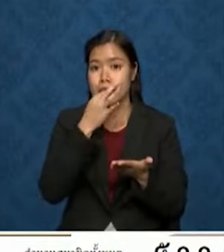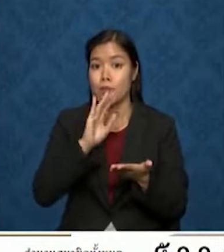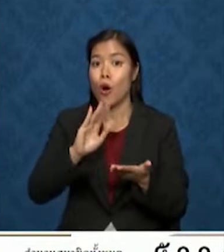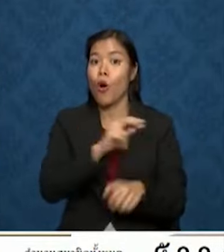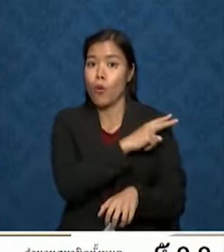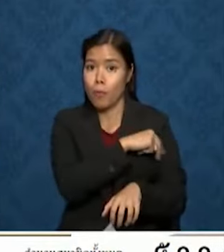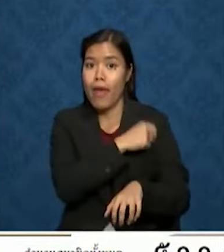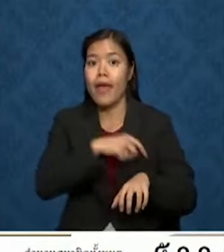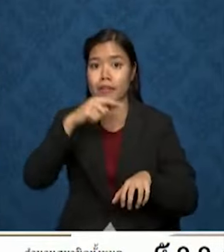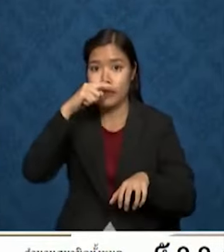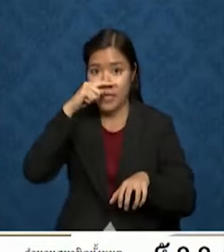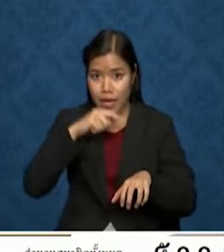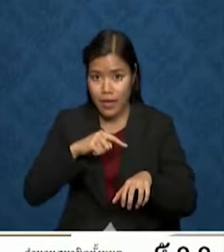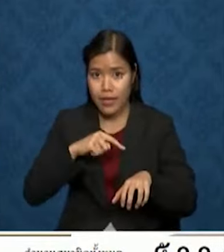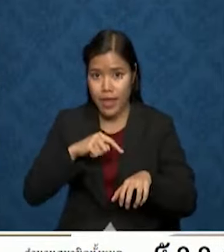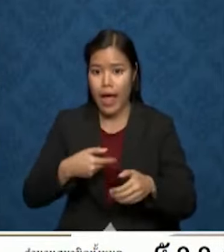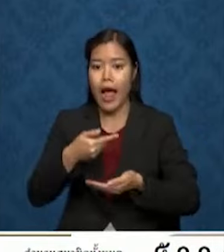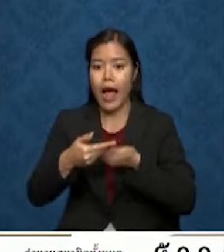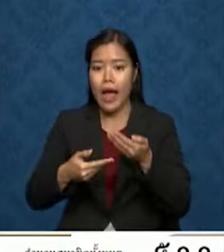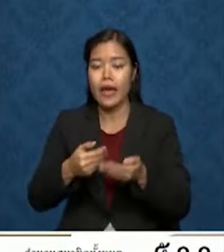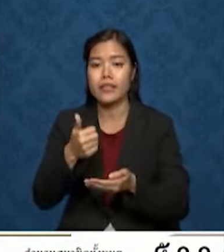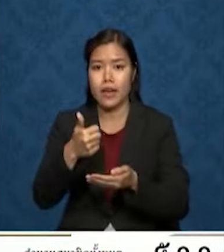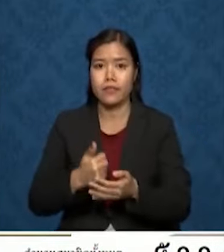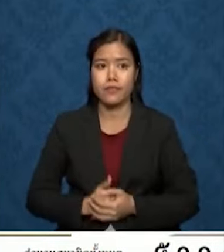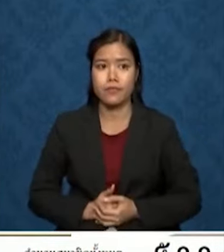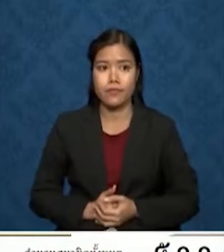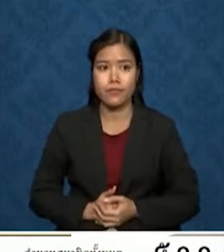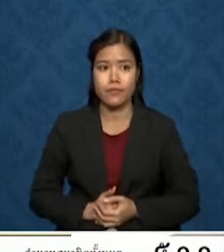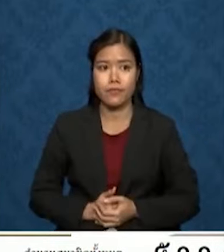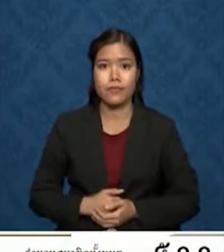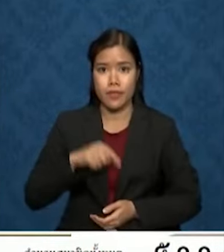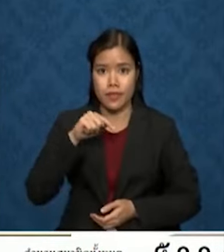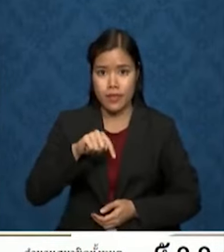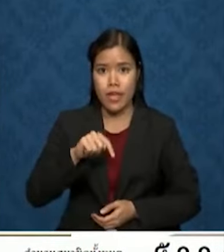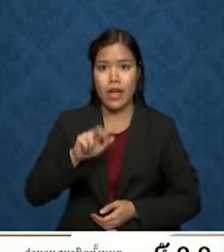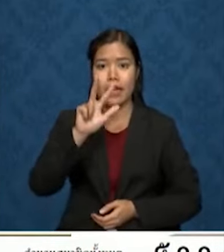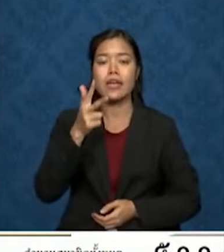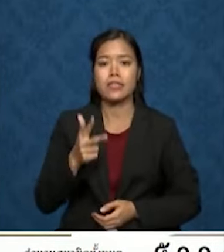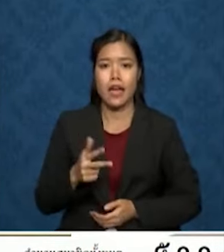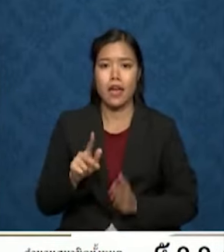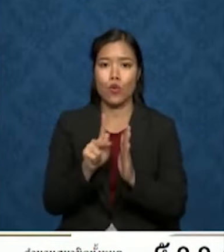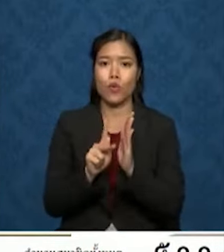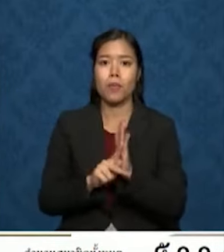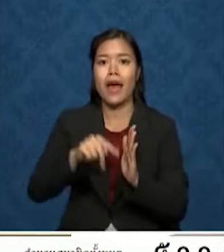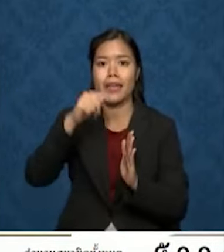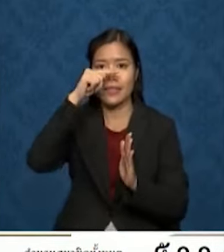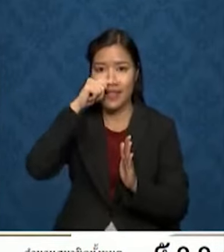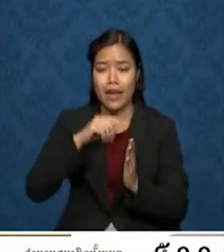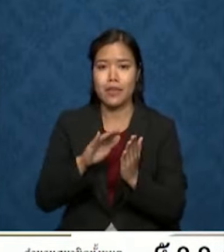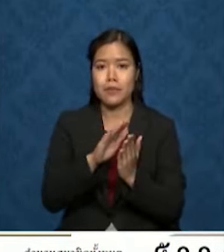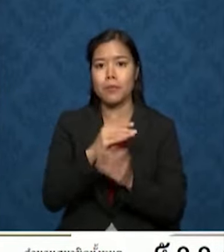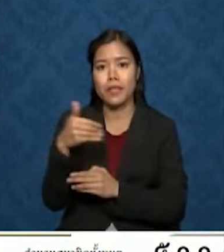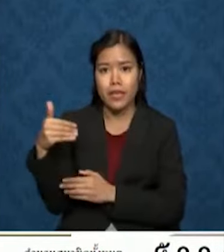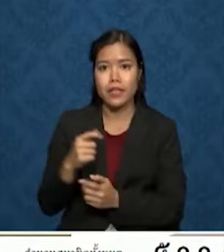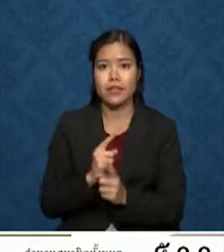นะครับ ธรรททกลบกับ นี่คือสาหนะของกัญชาตามกฎหมายไทยด้านหมายคว่า